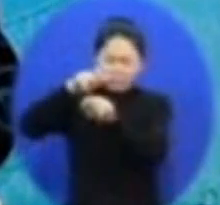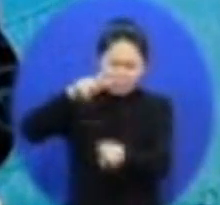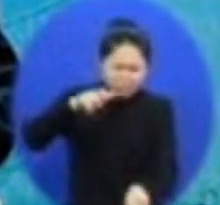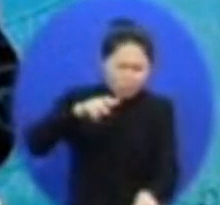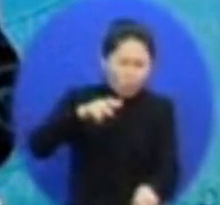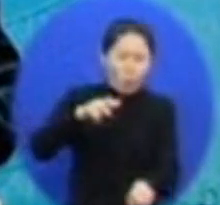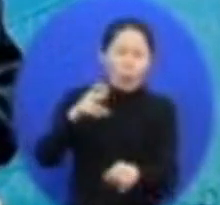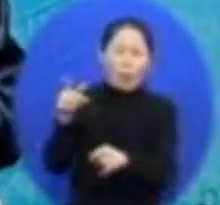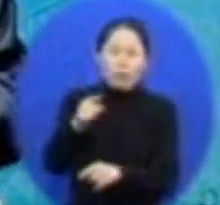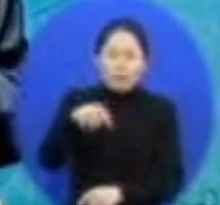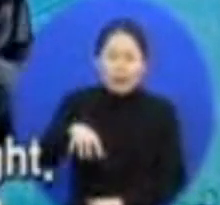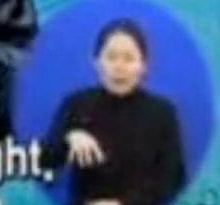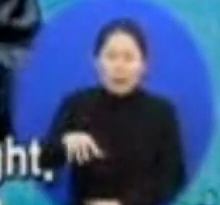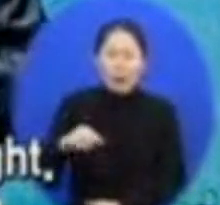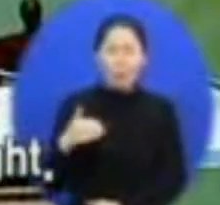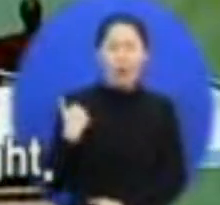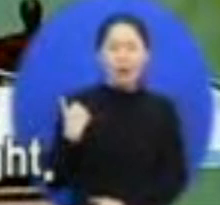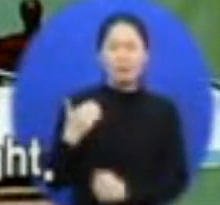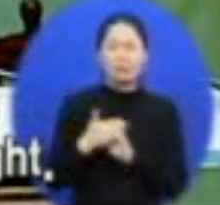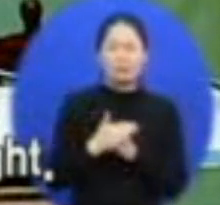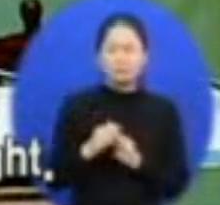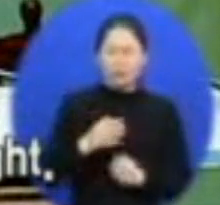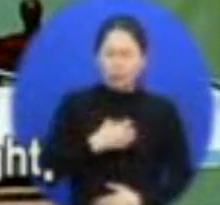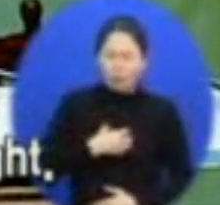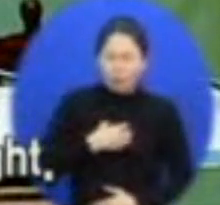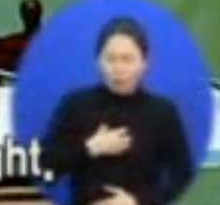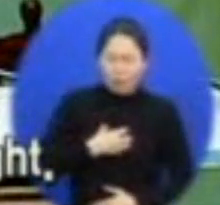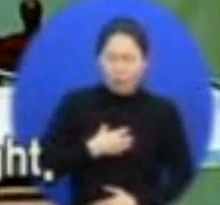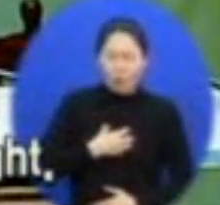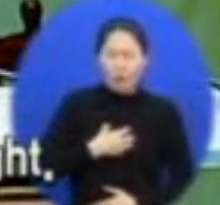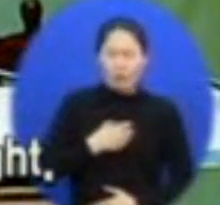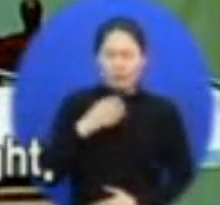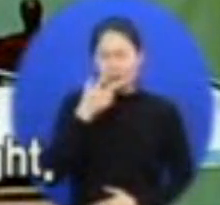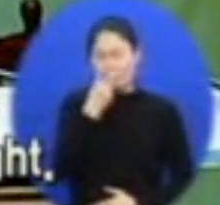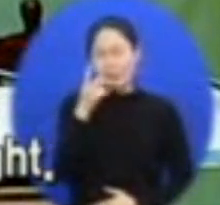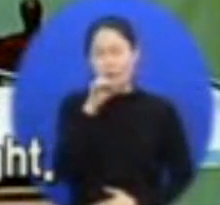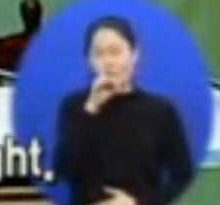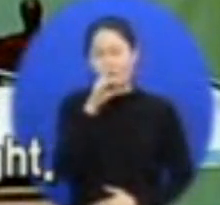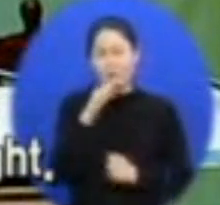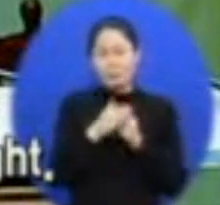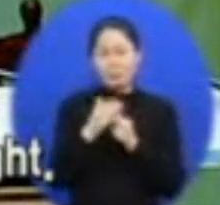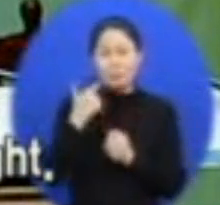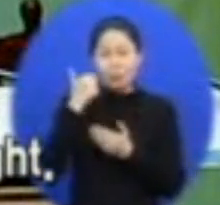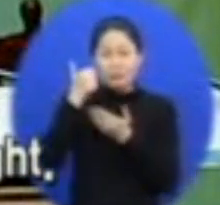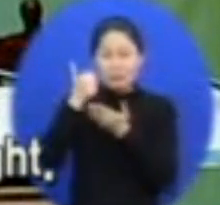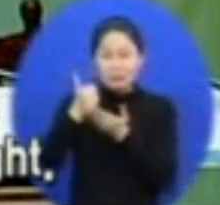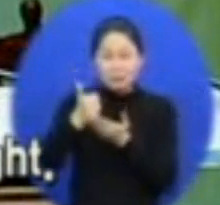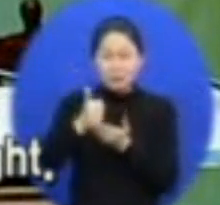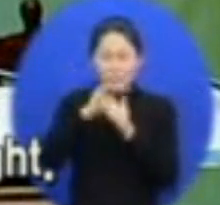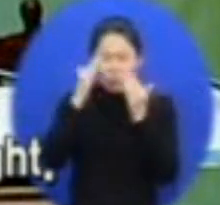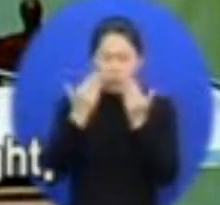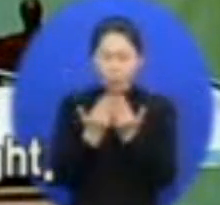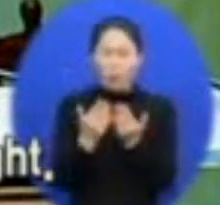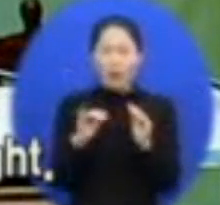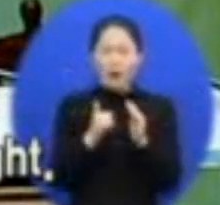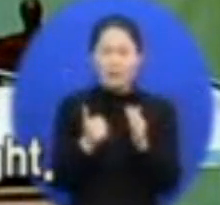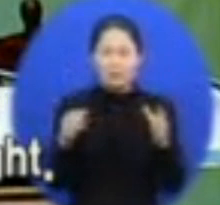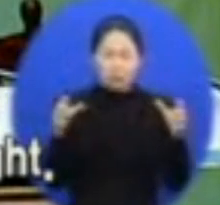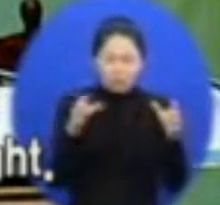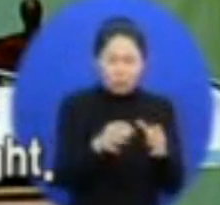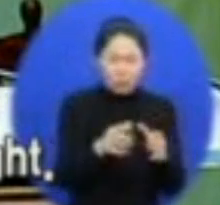모르니까 근데 맥셀 화이트 목사님은 밤에 잘 때 온 가족들을 다 불러모으고 하나님께